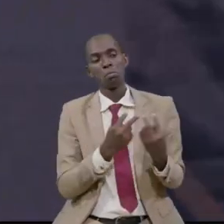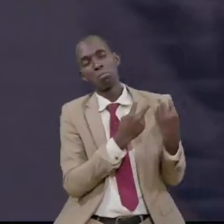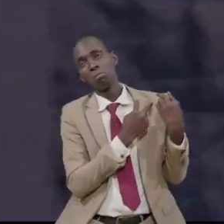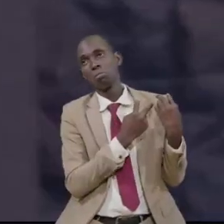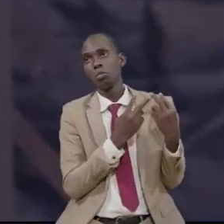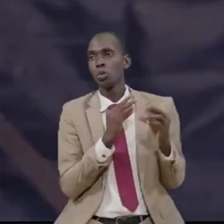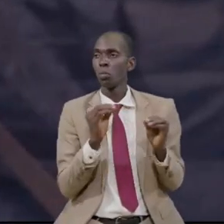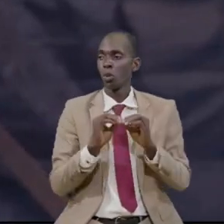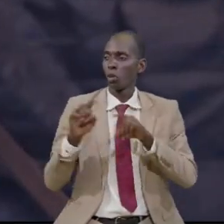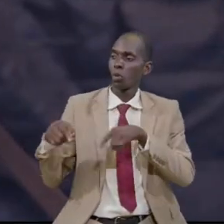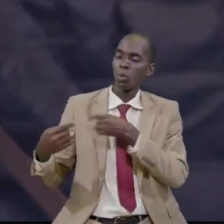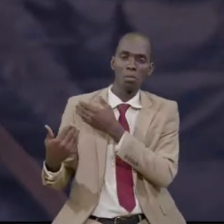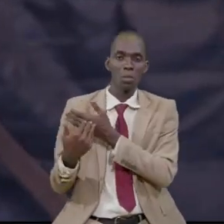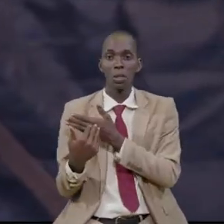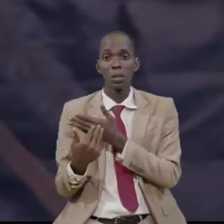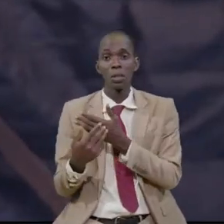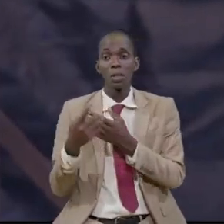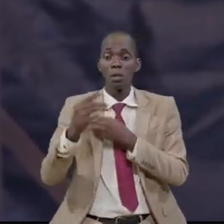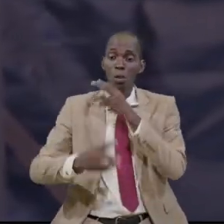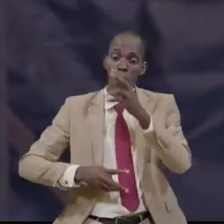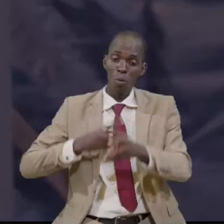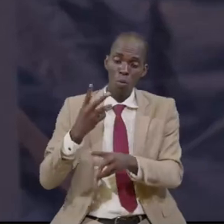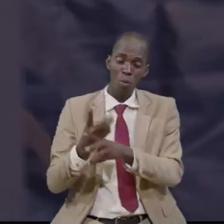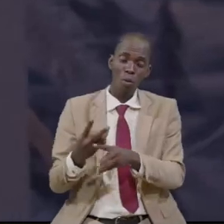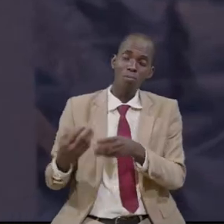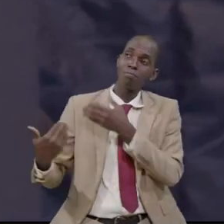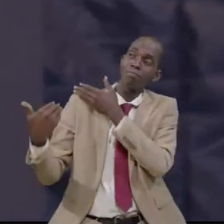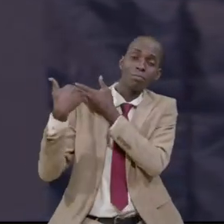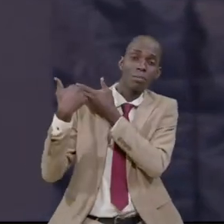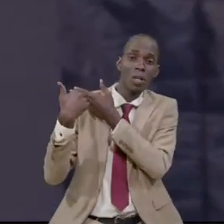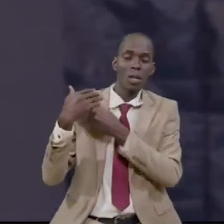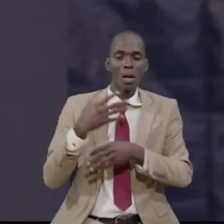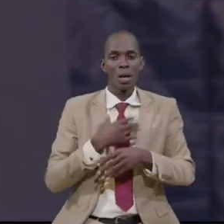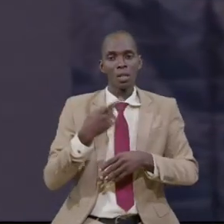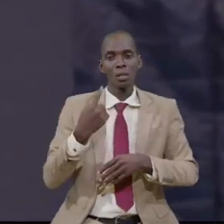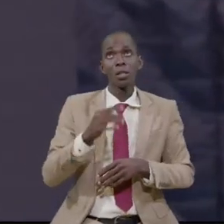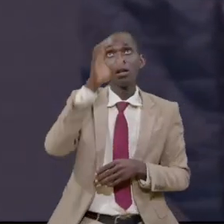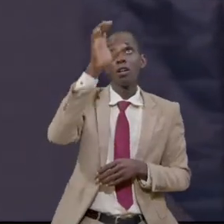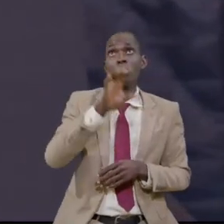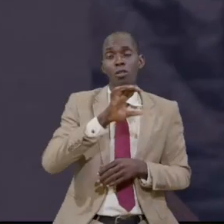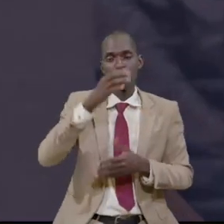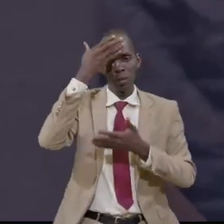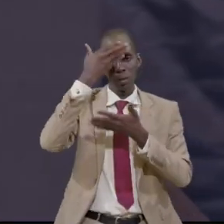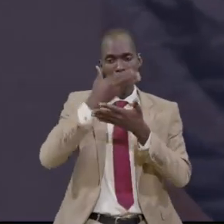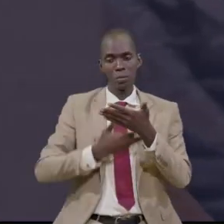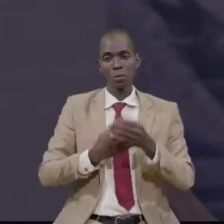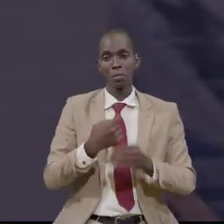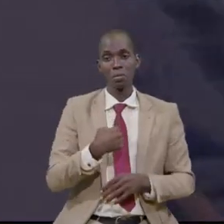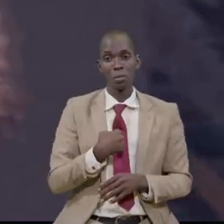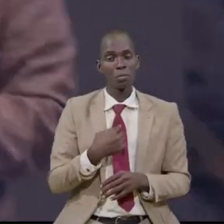Pas de retour. Le monde est derrière moi. Et la croix devant moi.